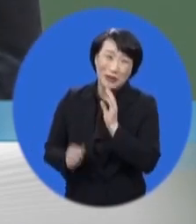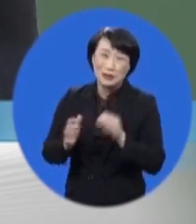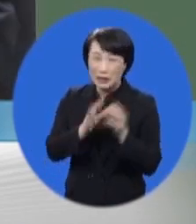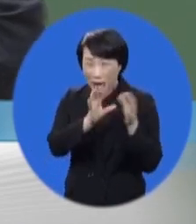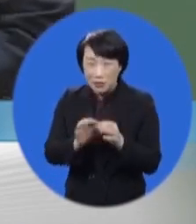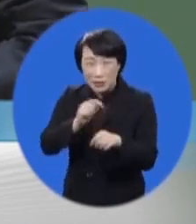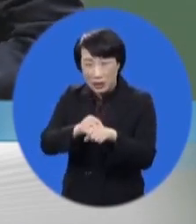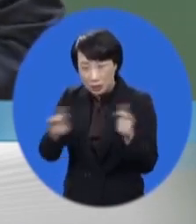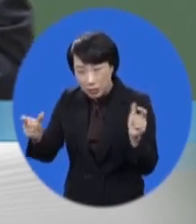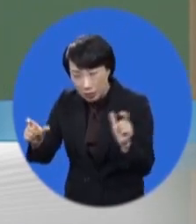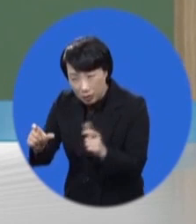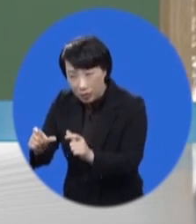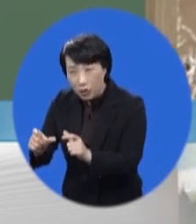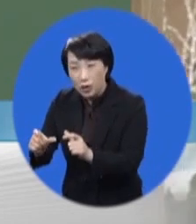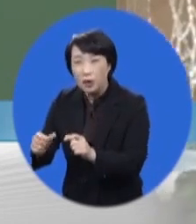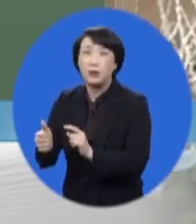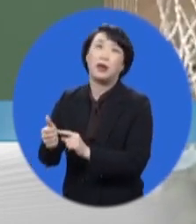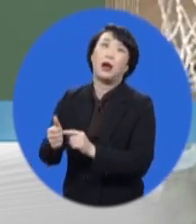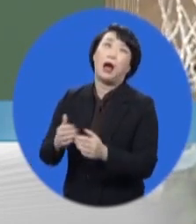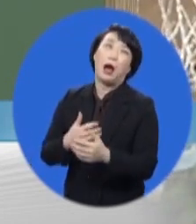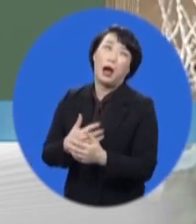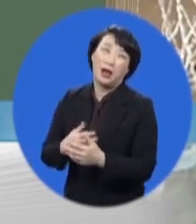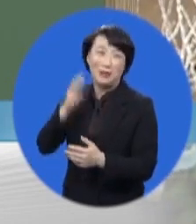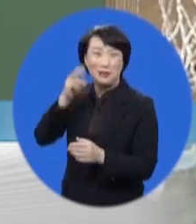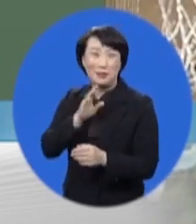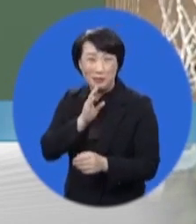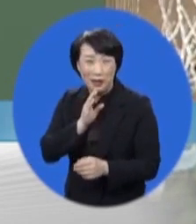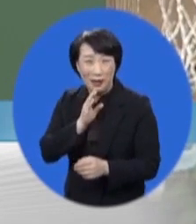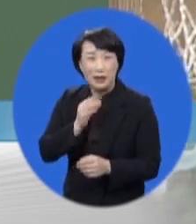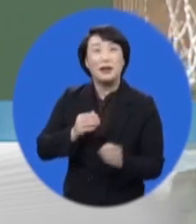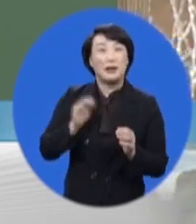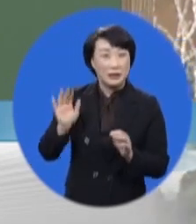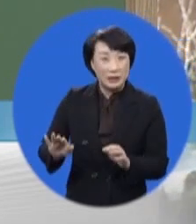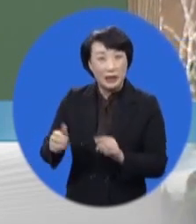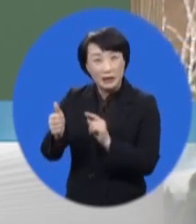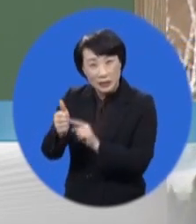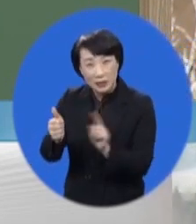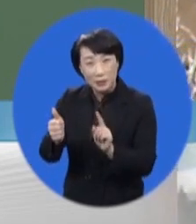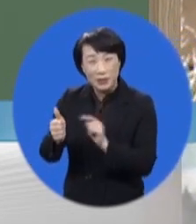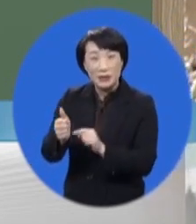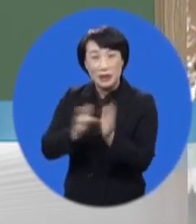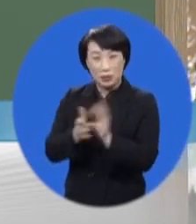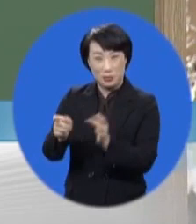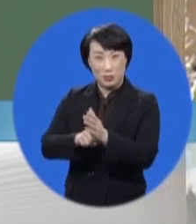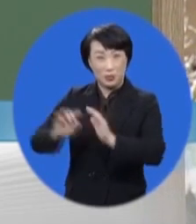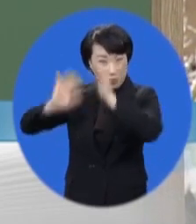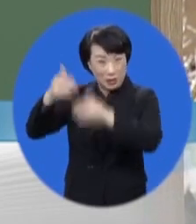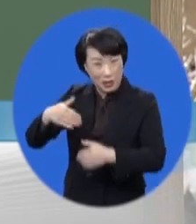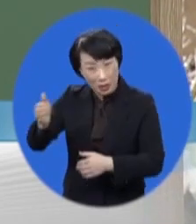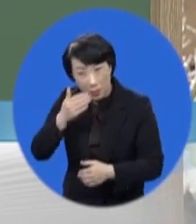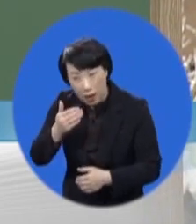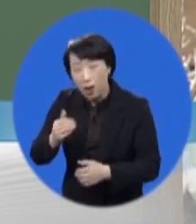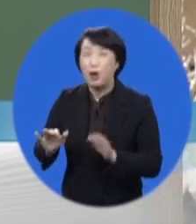계속 지나가, 참 얼마나 정말로 야속하냐 그 말이요. 그러나 그분이 정말로 예수 믿고 천국 갈 수